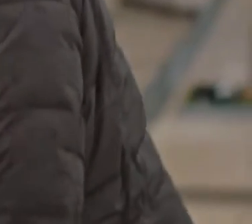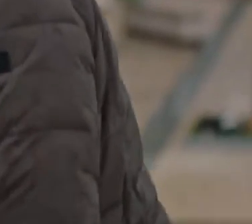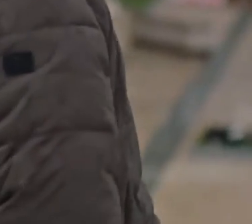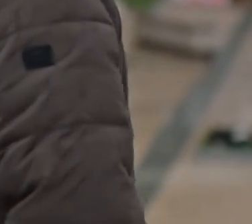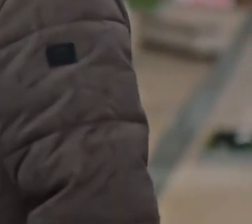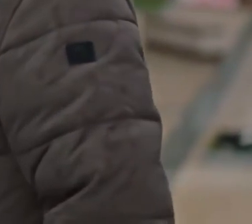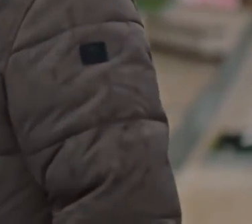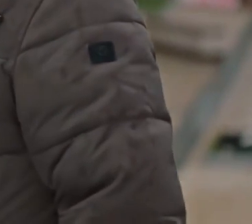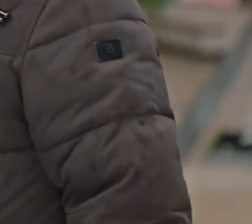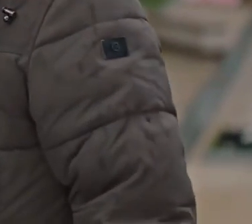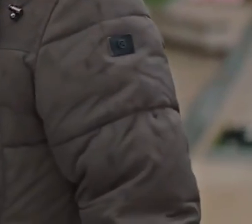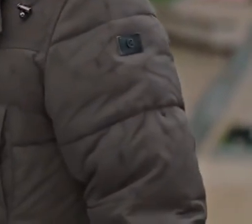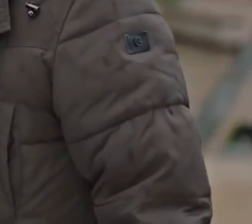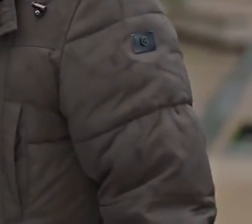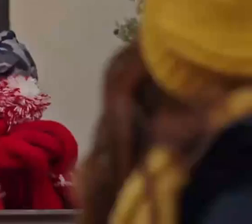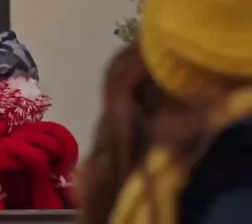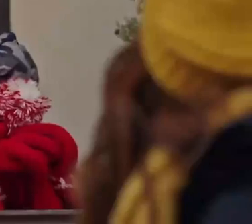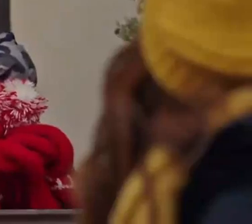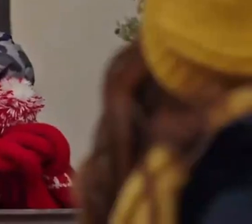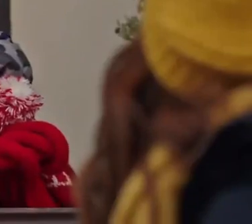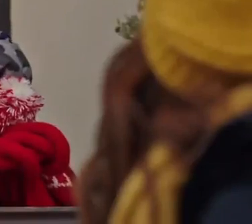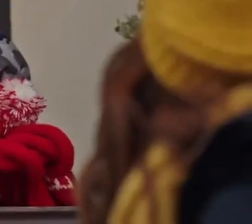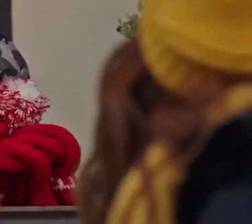Nalan ve İbrahim ikiliye bakarak doğruldu.